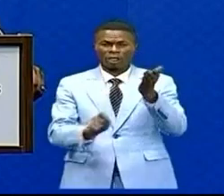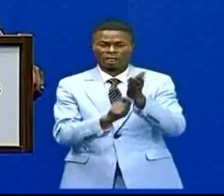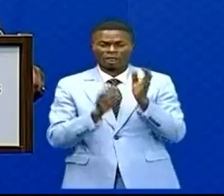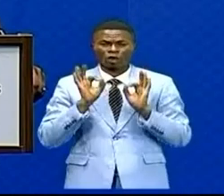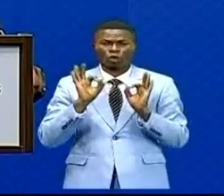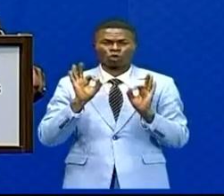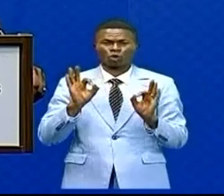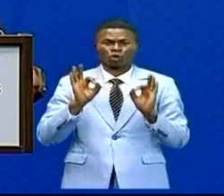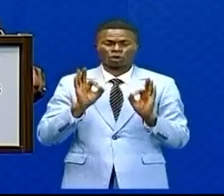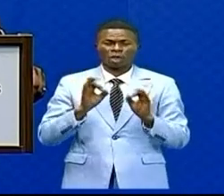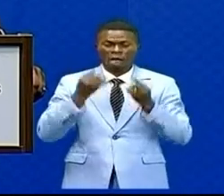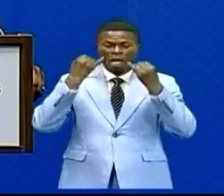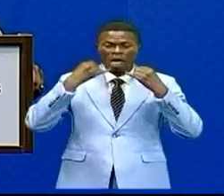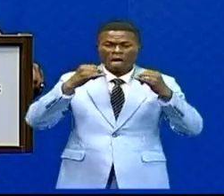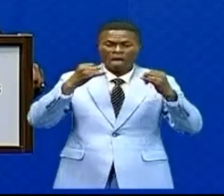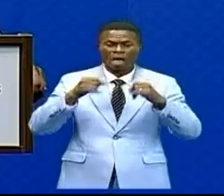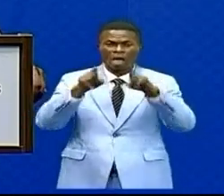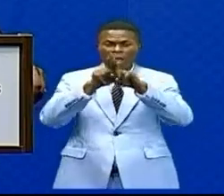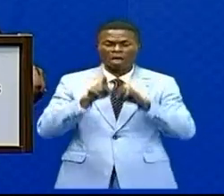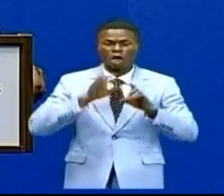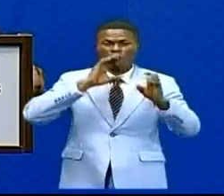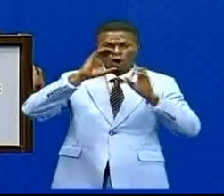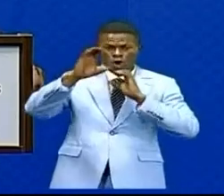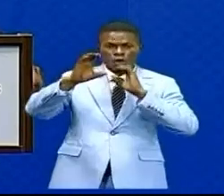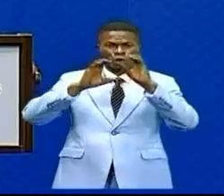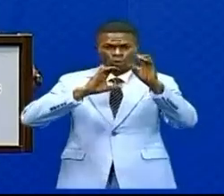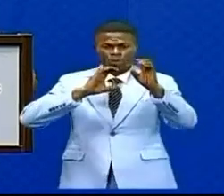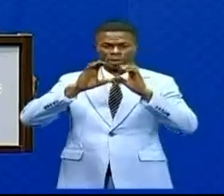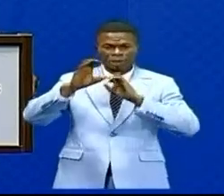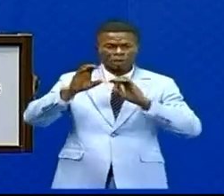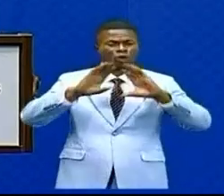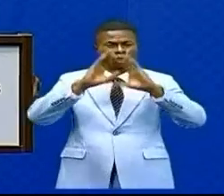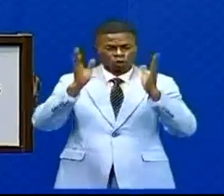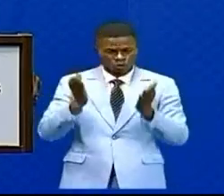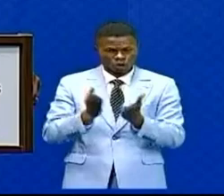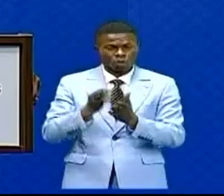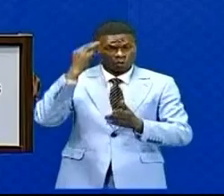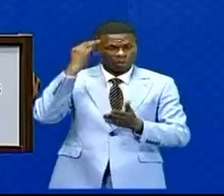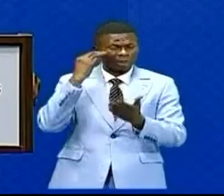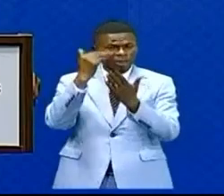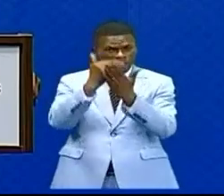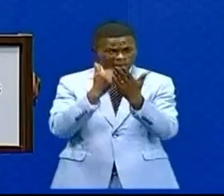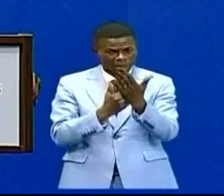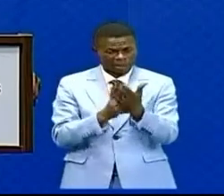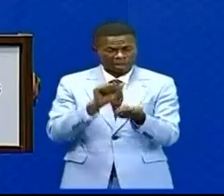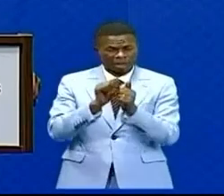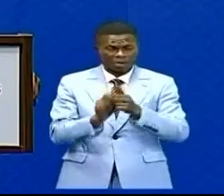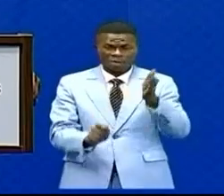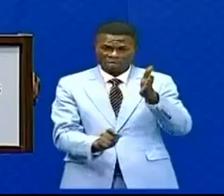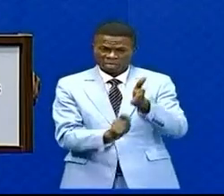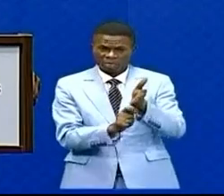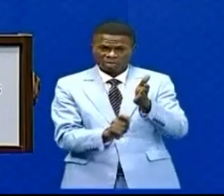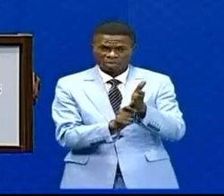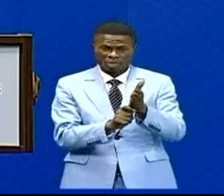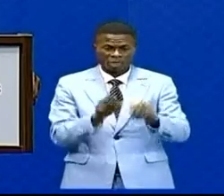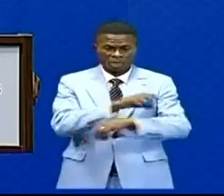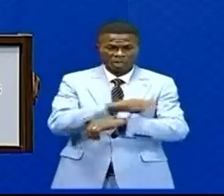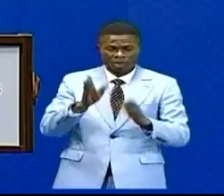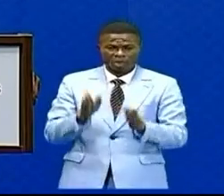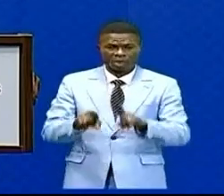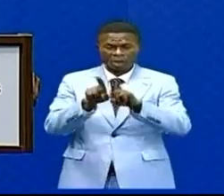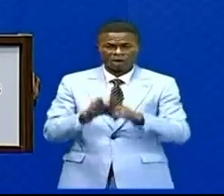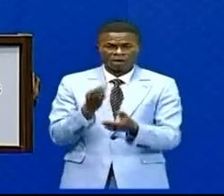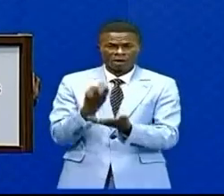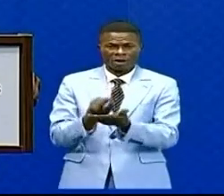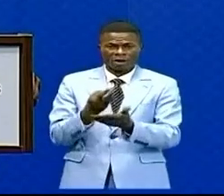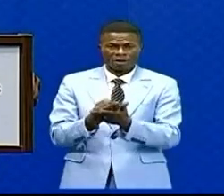technologies, de l'information et de la communication, tous concernés par les aspects techniques, administratifs et financiers